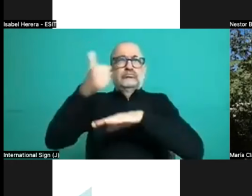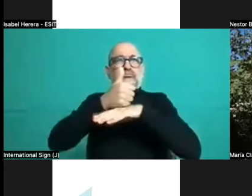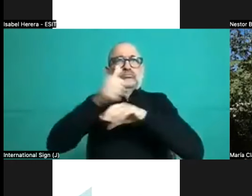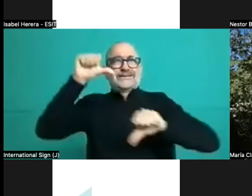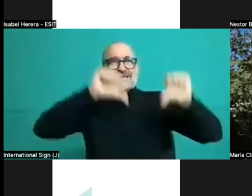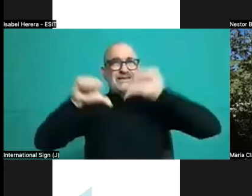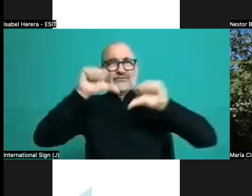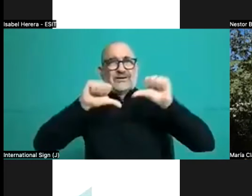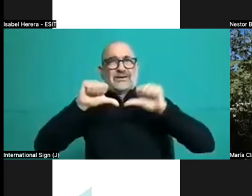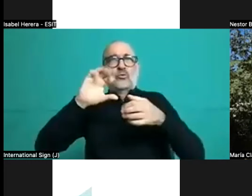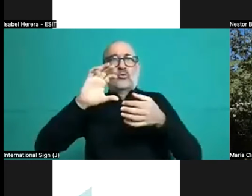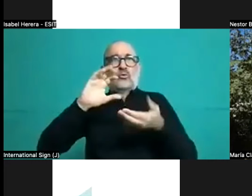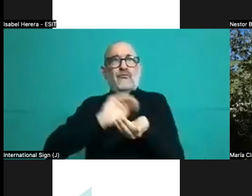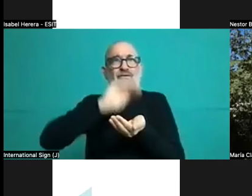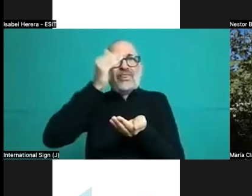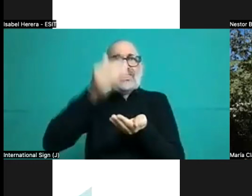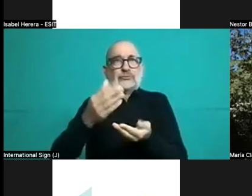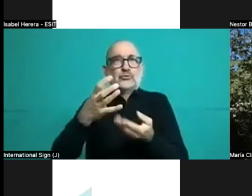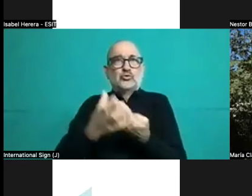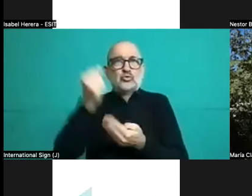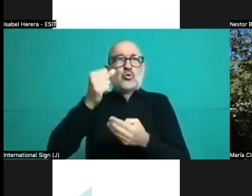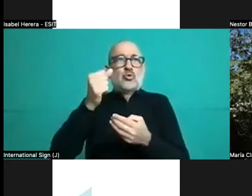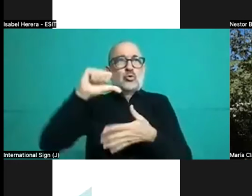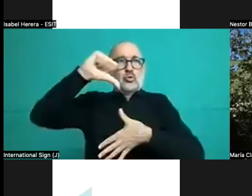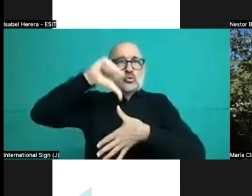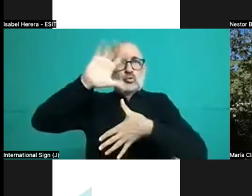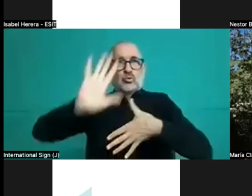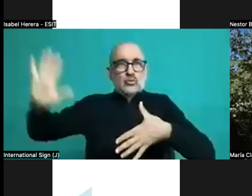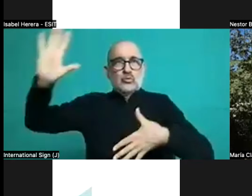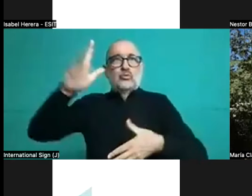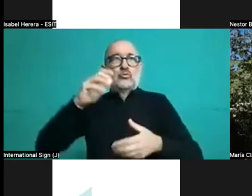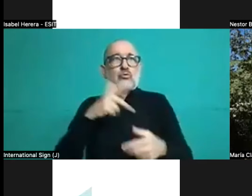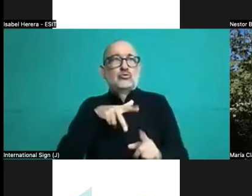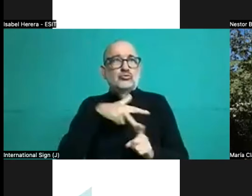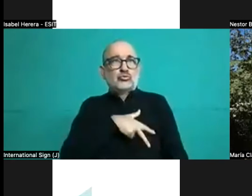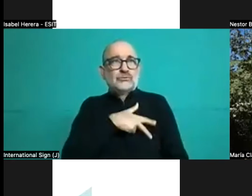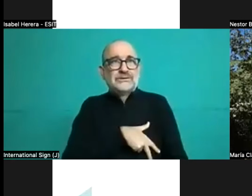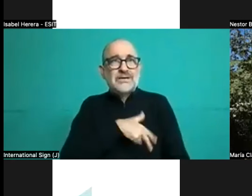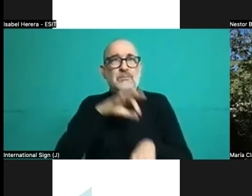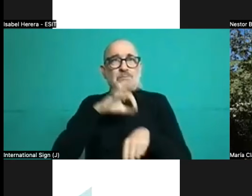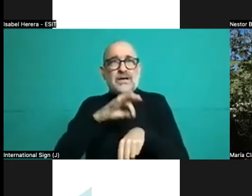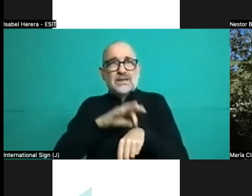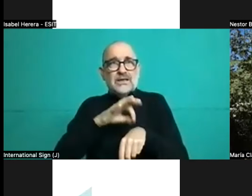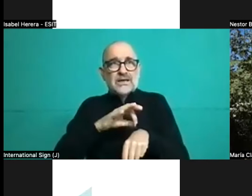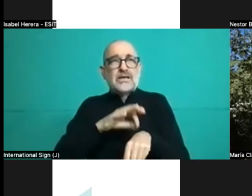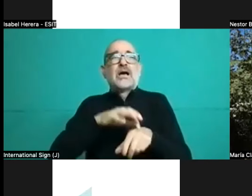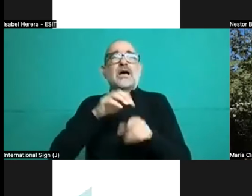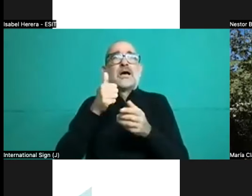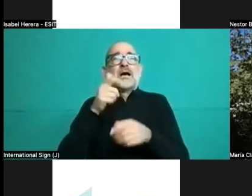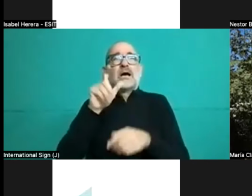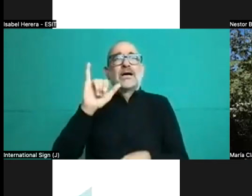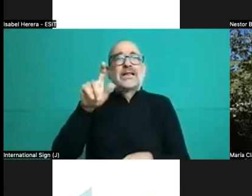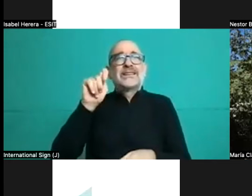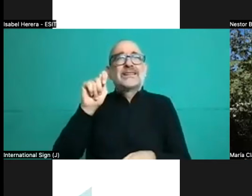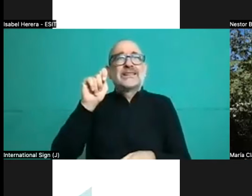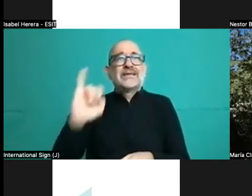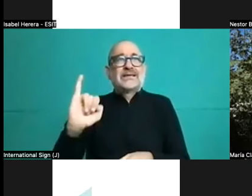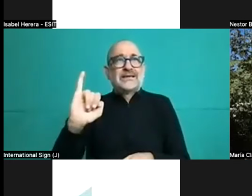Je suis vice-président du ministère de médecine critique de l'Université de Texas au Centre de cancer Mary Anderson à